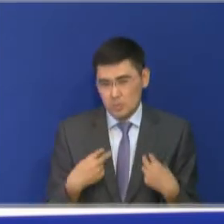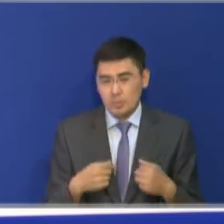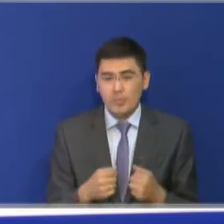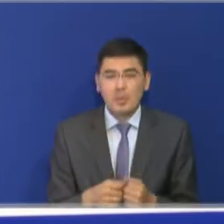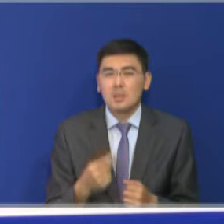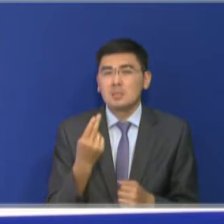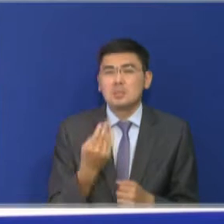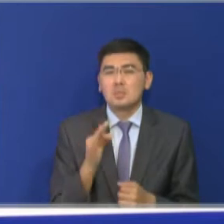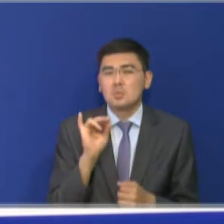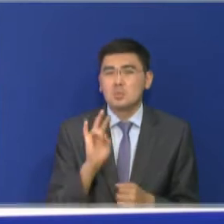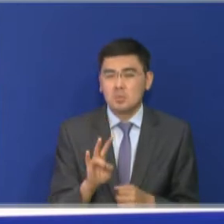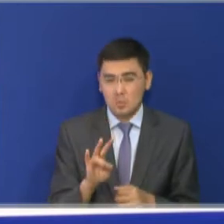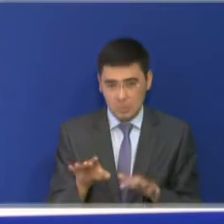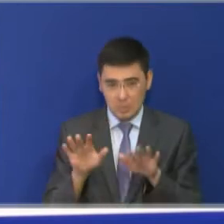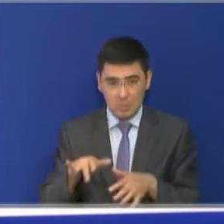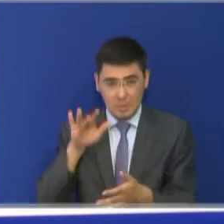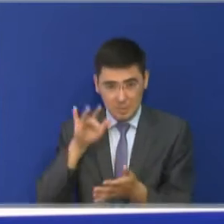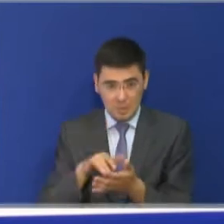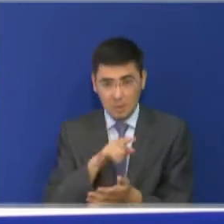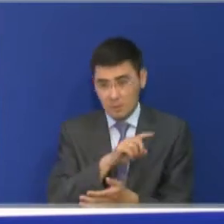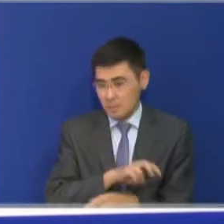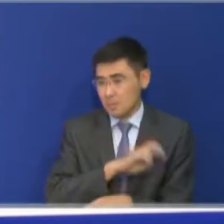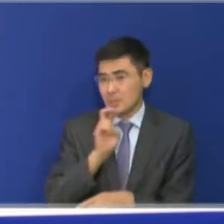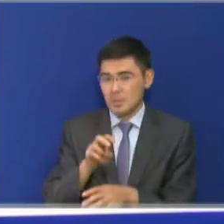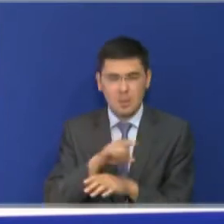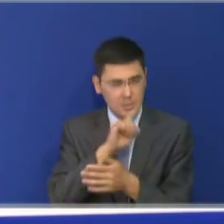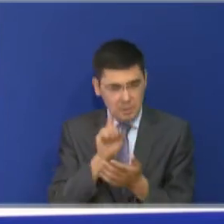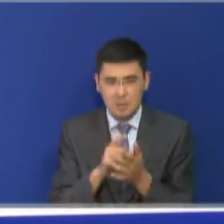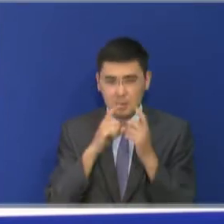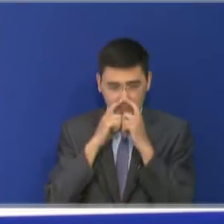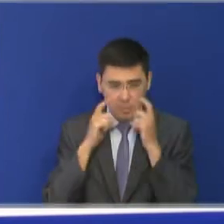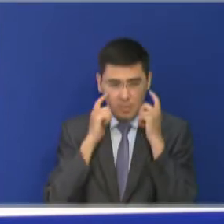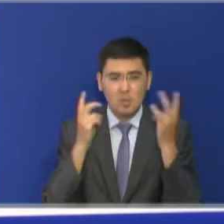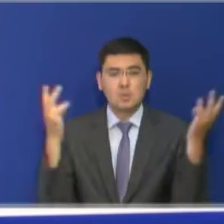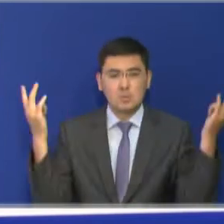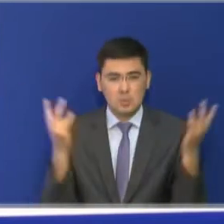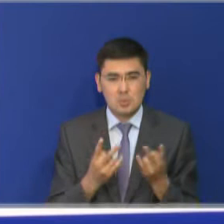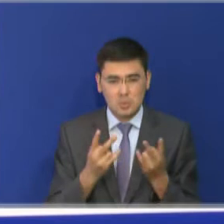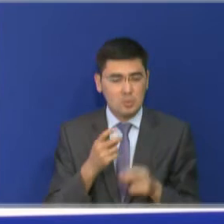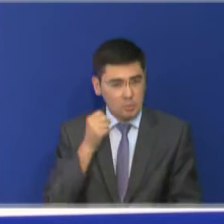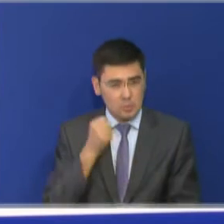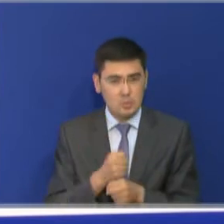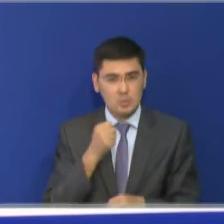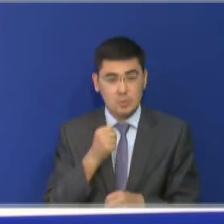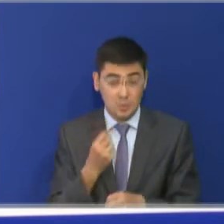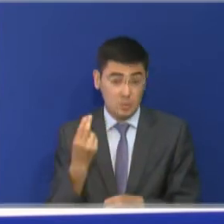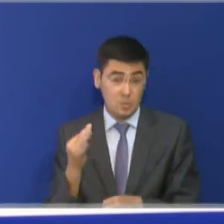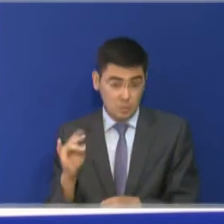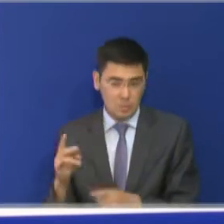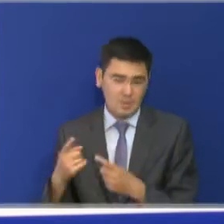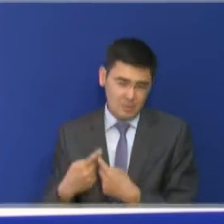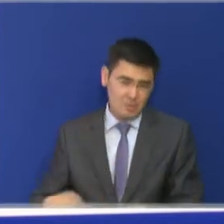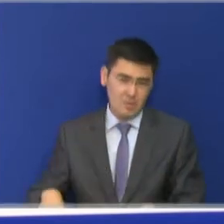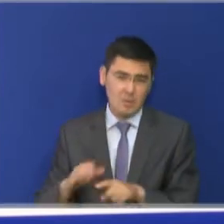халыққа қызмет көрсету орталықтарына келген кезде маска режимін сақтау қажет дейді. Азаматтарға арналған үкімет